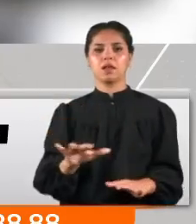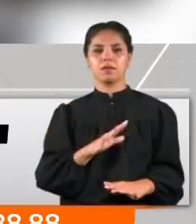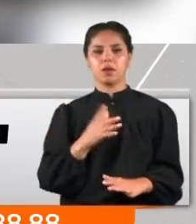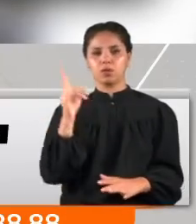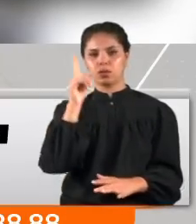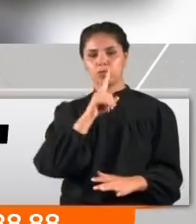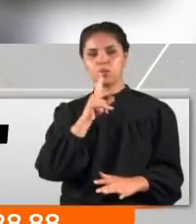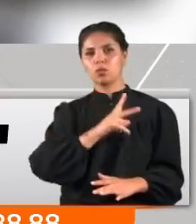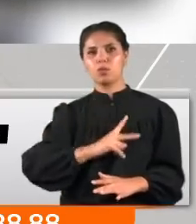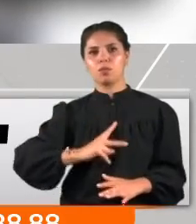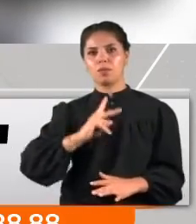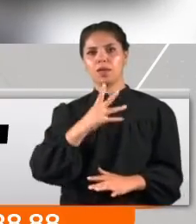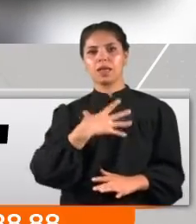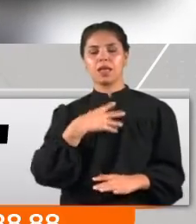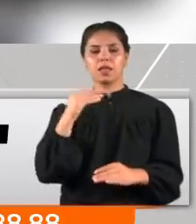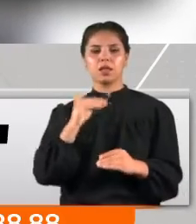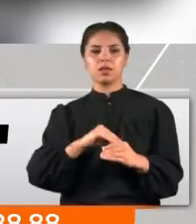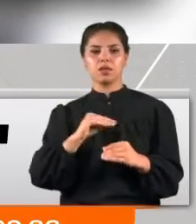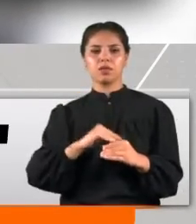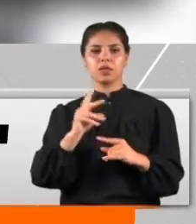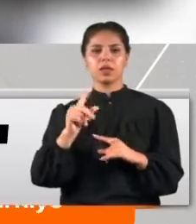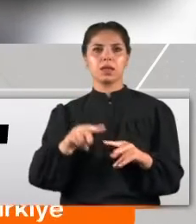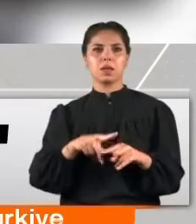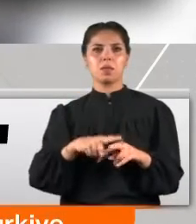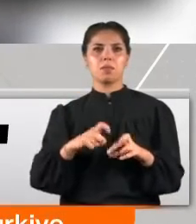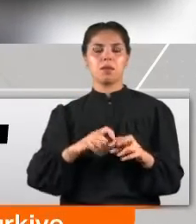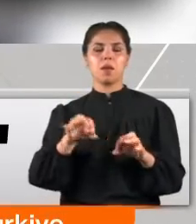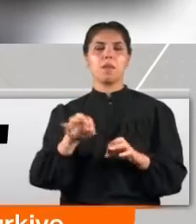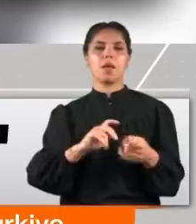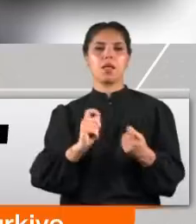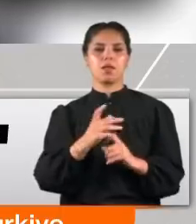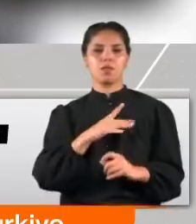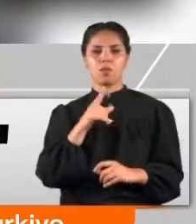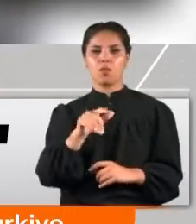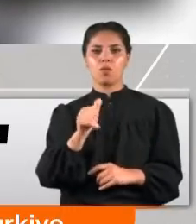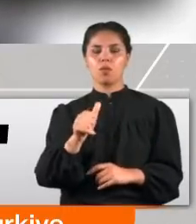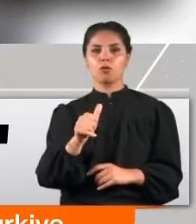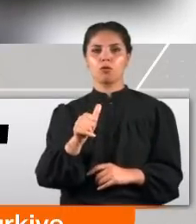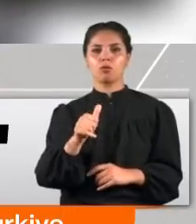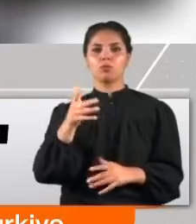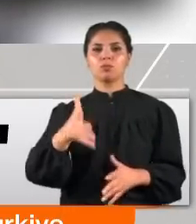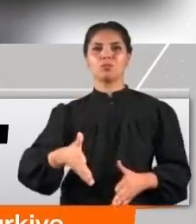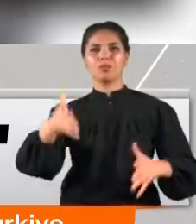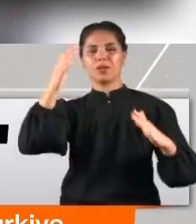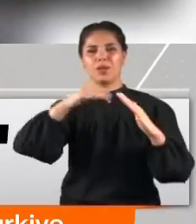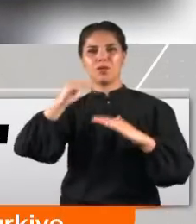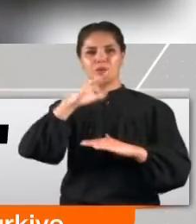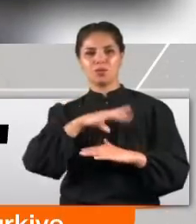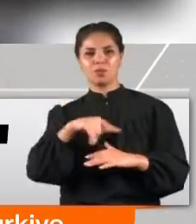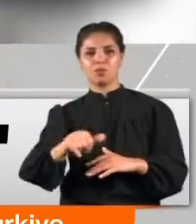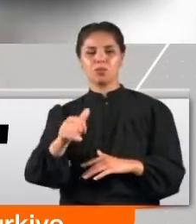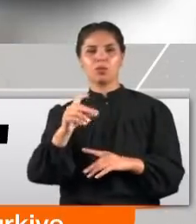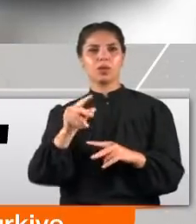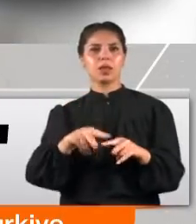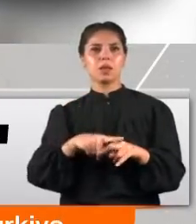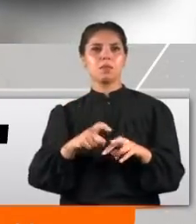Çünkü belediyeler kendi içerisinde imar planlarını değiştiriyorlar. O gün üzerinde bina olan yer bugünkü